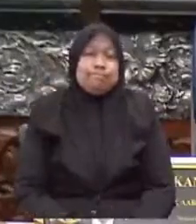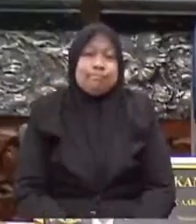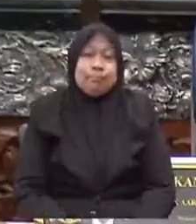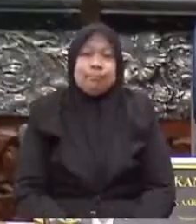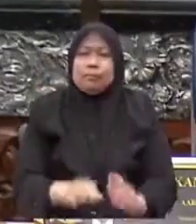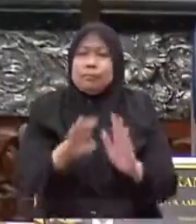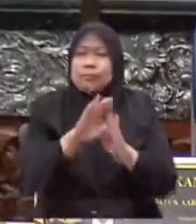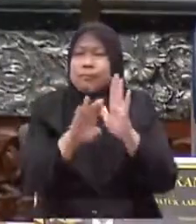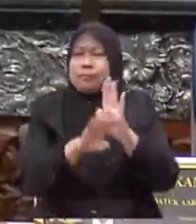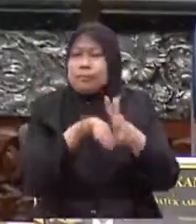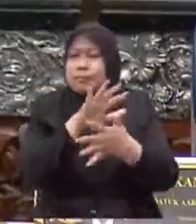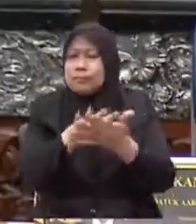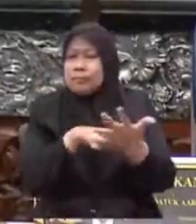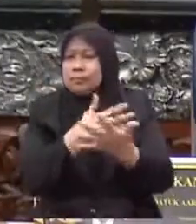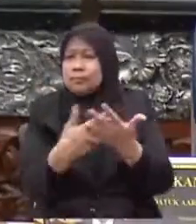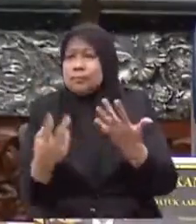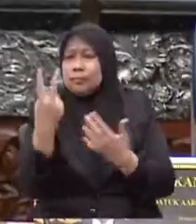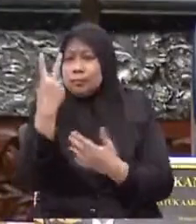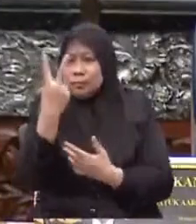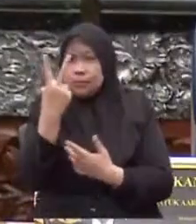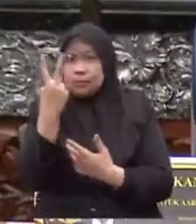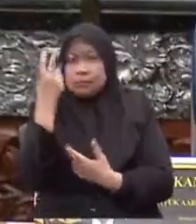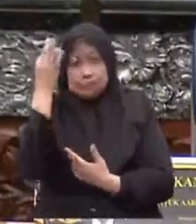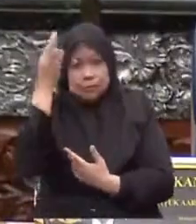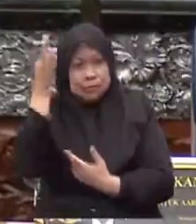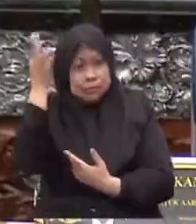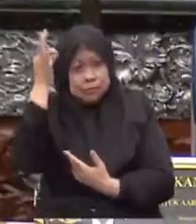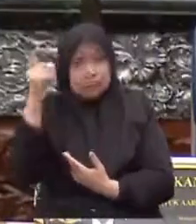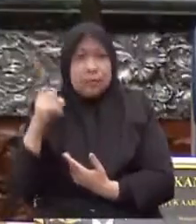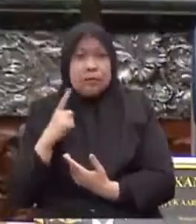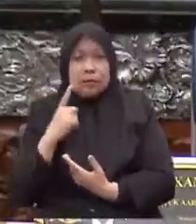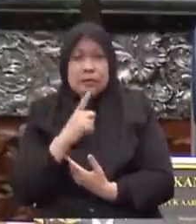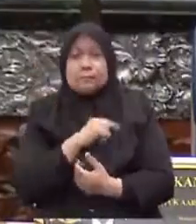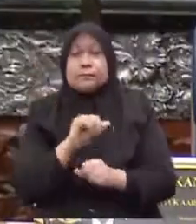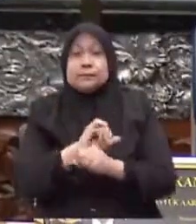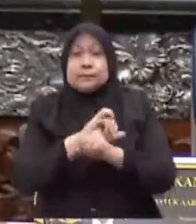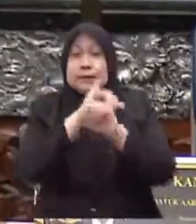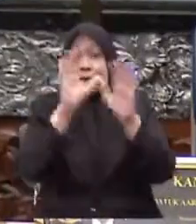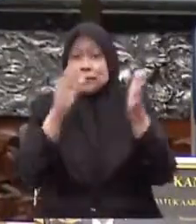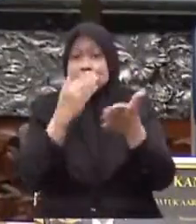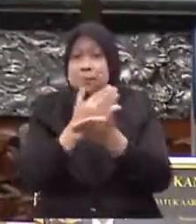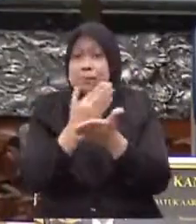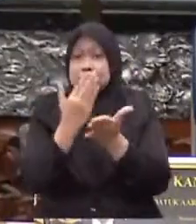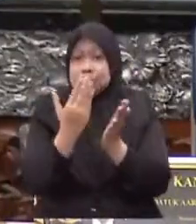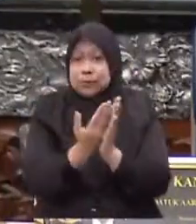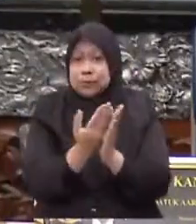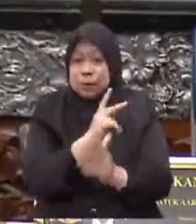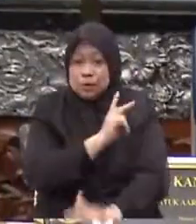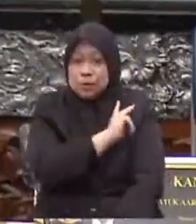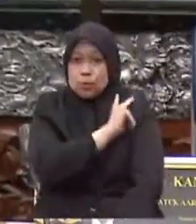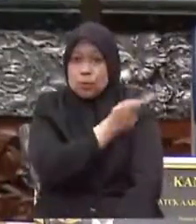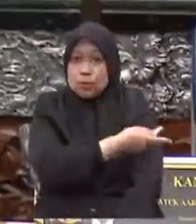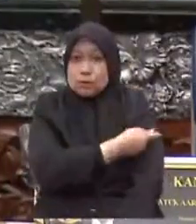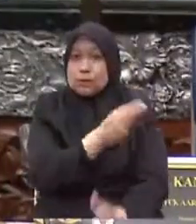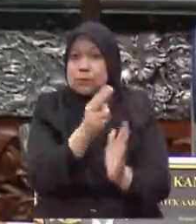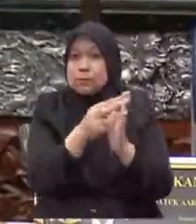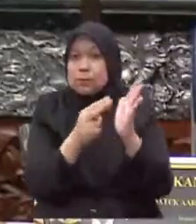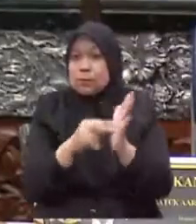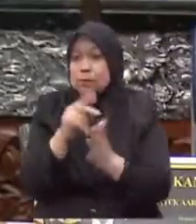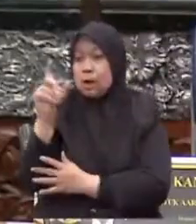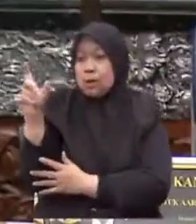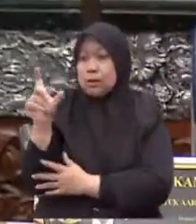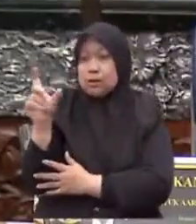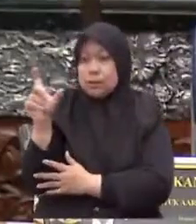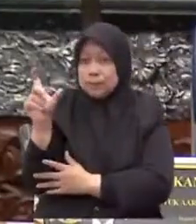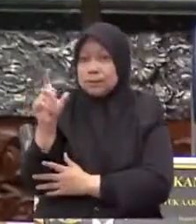senilai 2 jadwal ke-9 pelembagaan persekutuan jelas memperentukkan bahwa kuasa perundangan syariah adalah